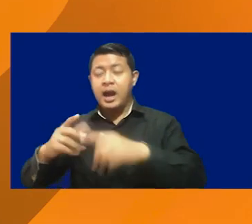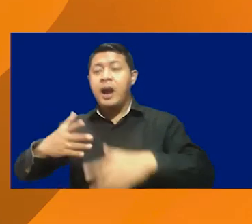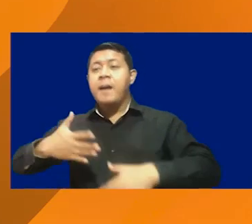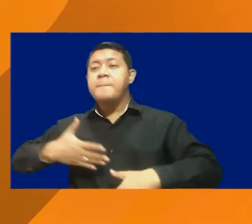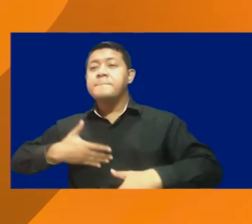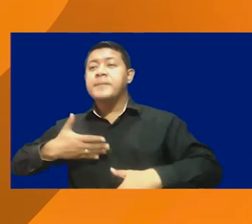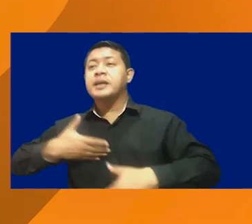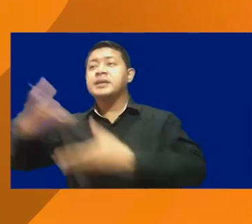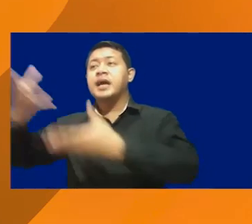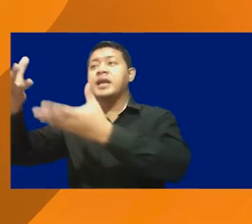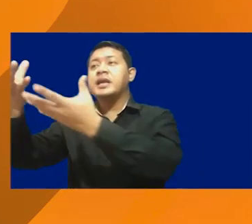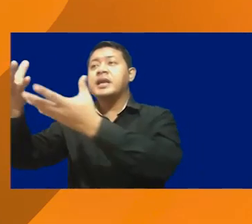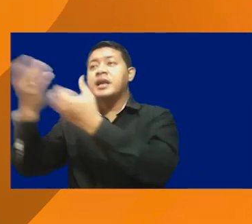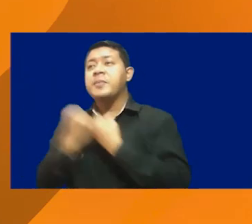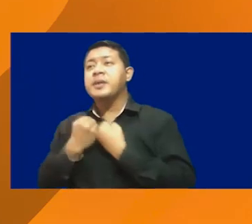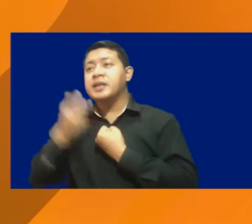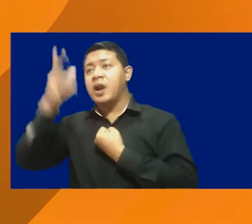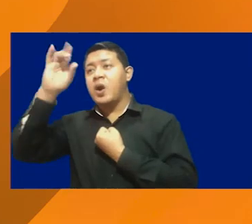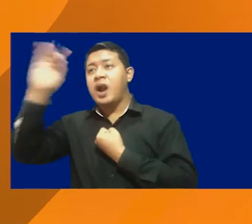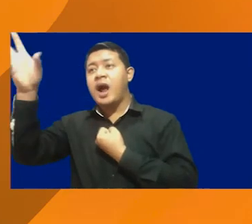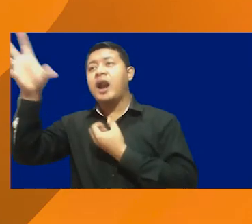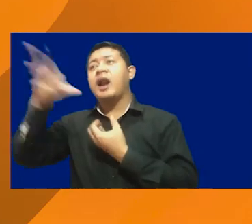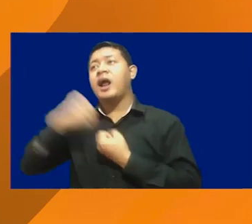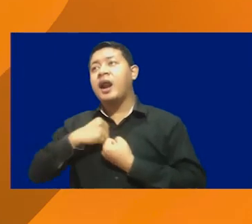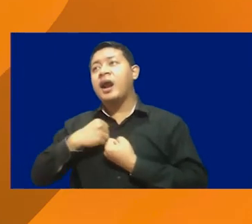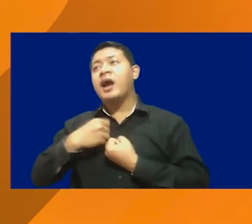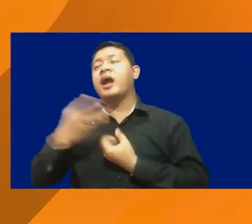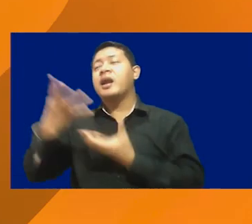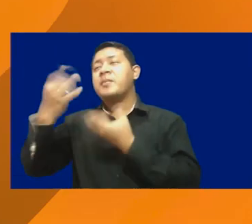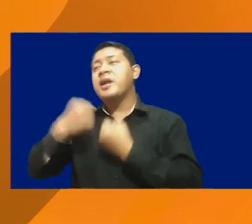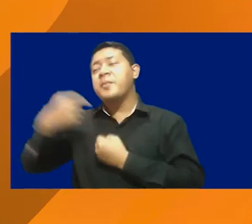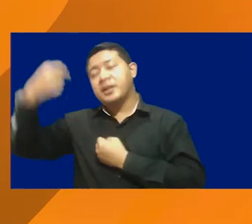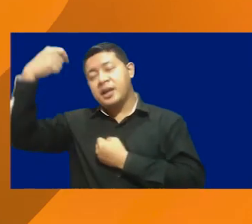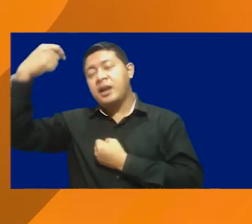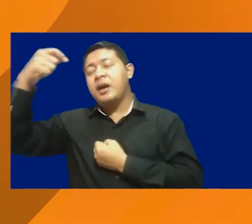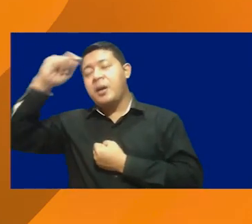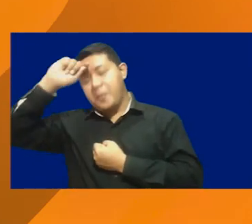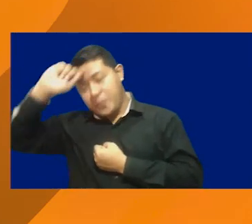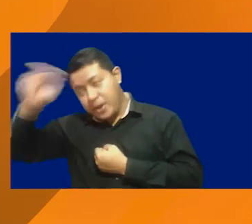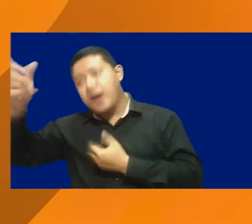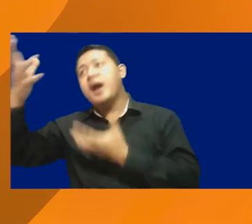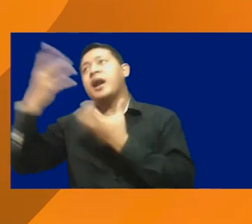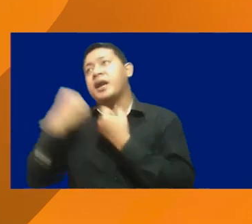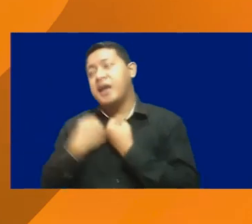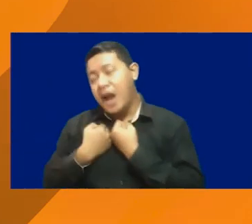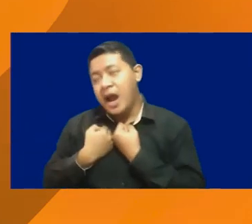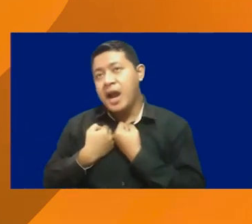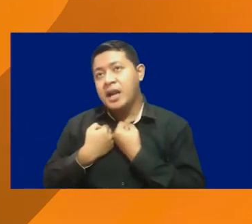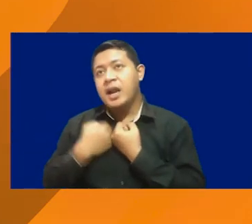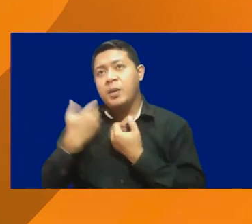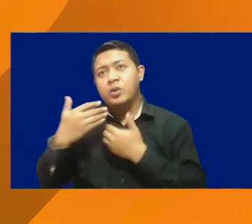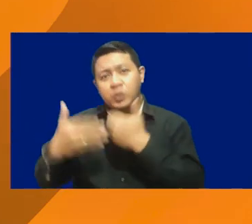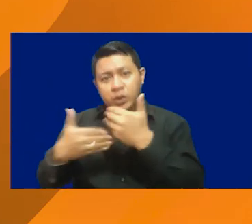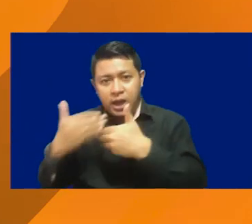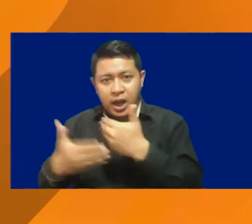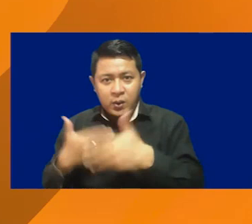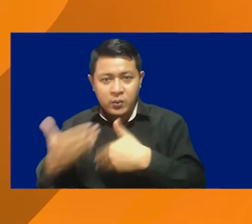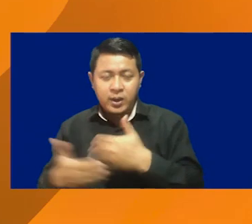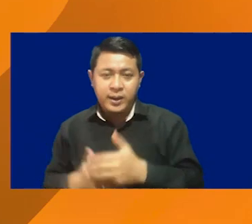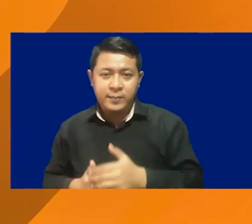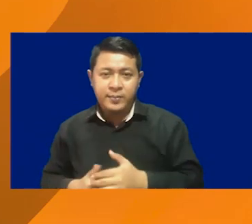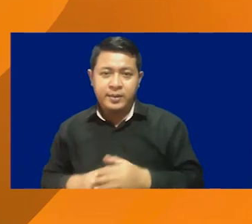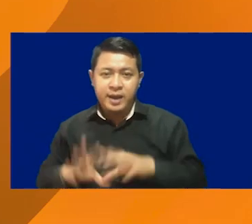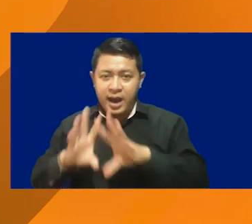Tetapi kalau berharga, adalah perasaan yang diperoleh oleh seseorang karena dia menerima penghargaan terhadap